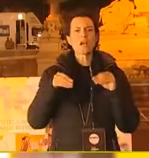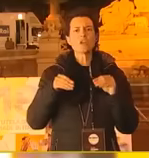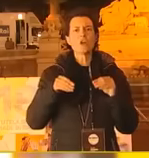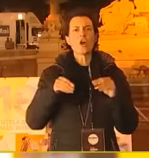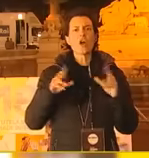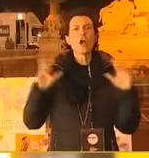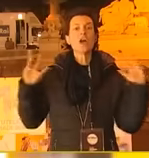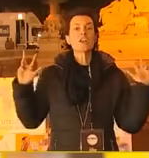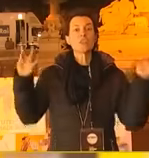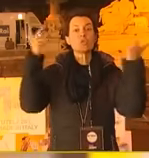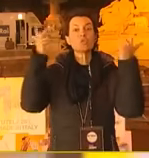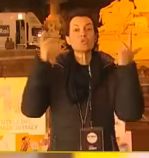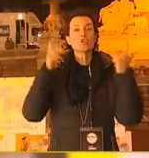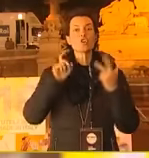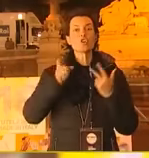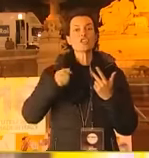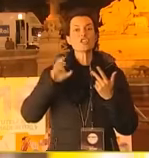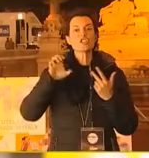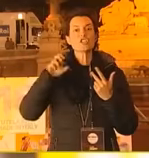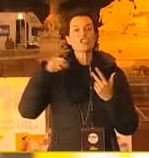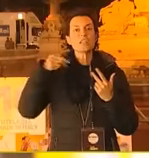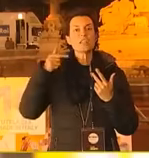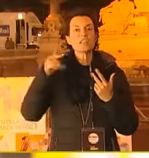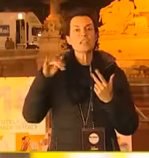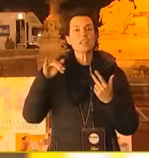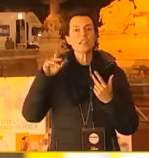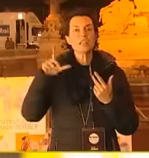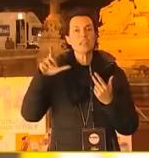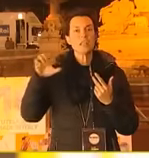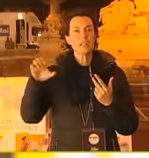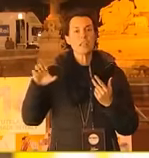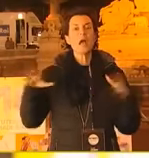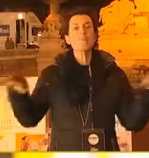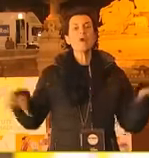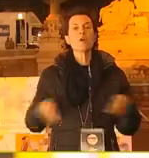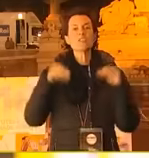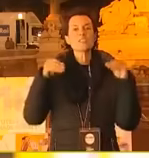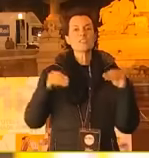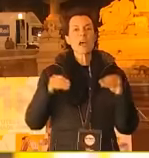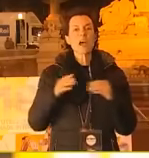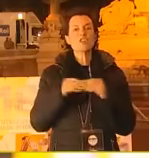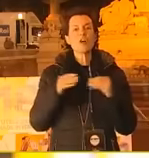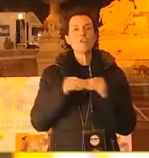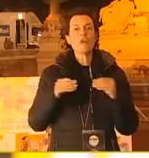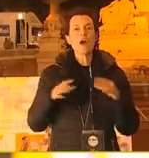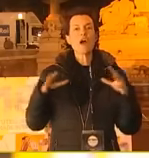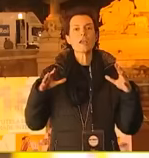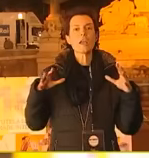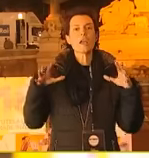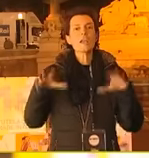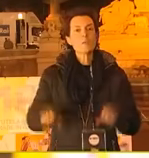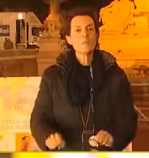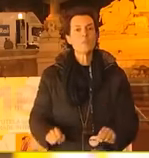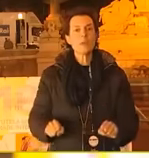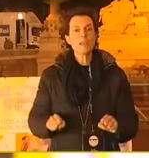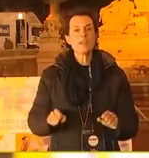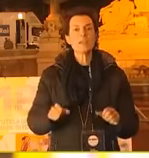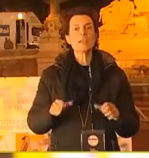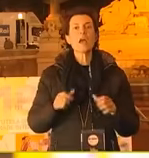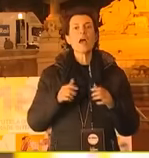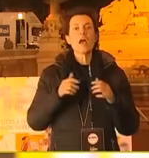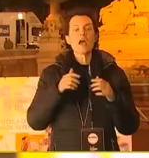rivoluzione gentile. Innanzitutto abbiamo iniziato a realizzare gli impegni che ci prendiamo in campagna